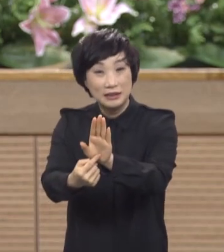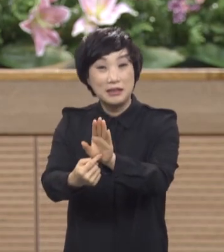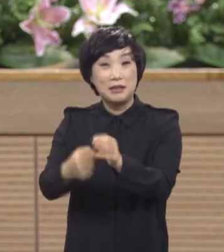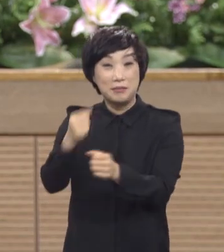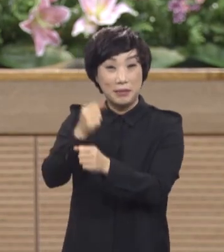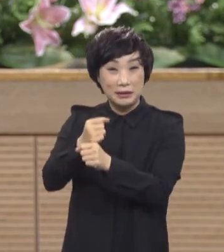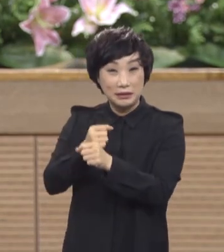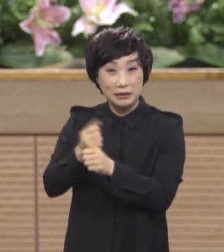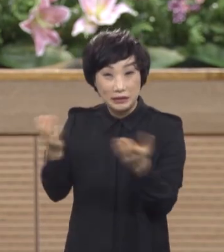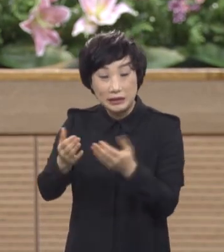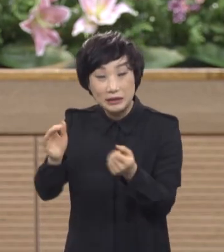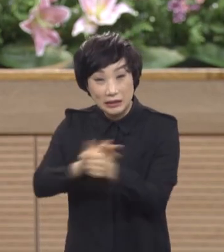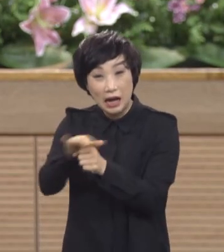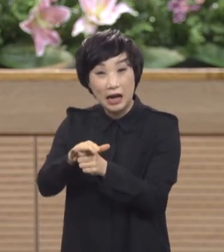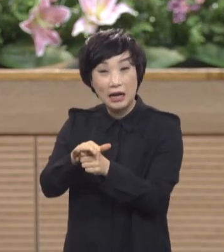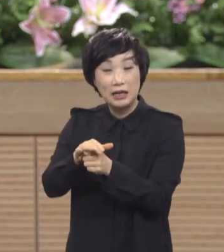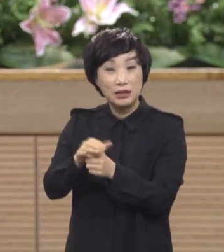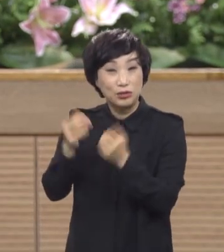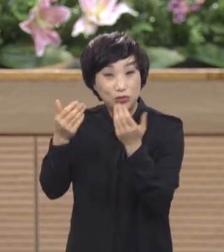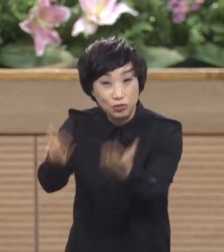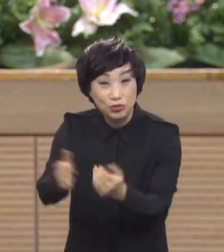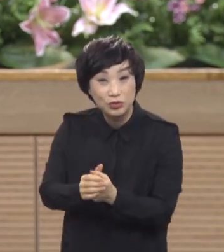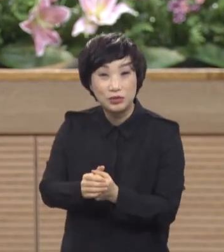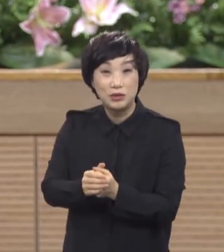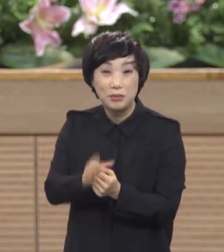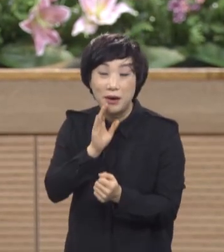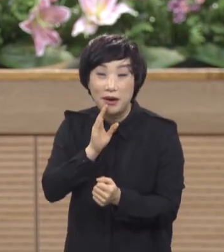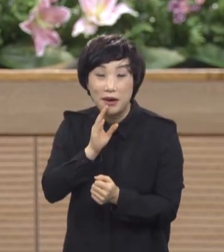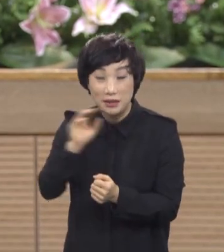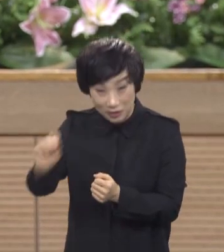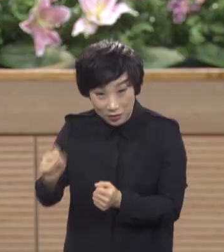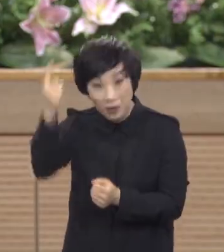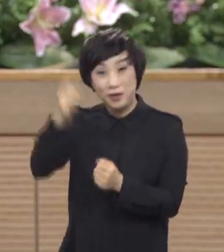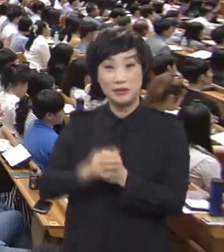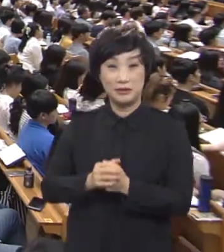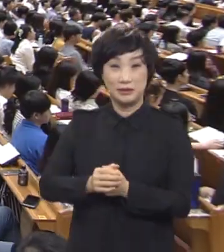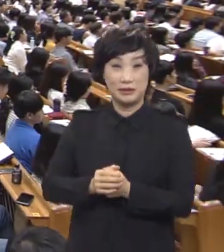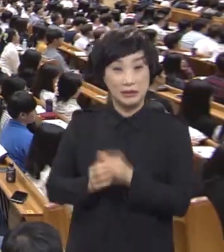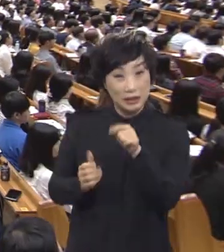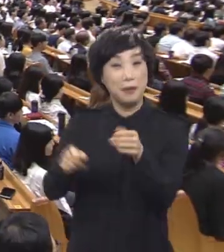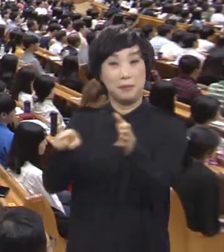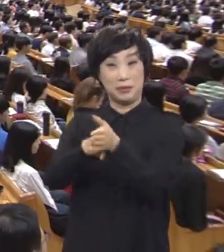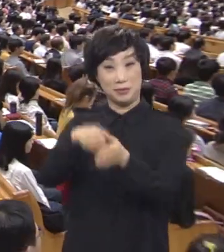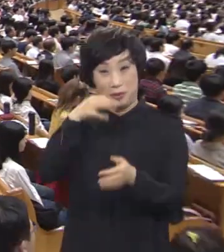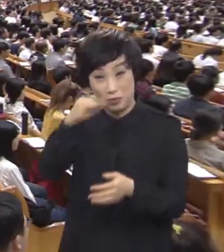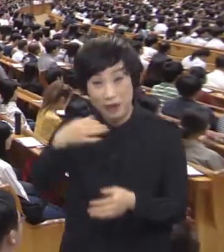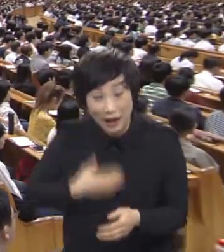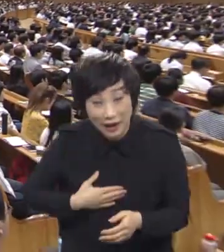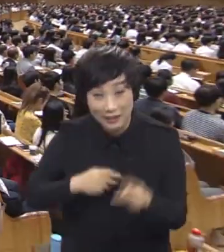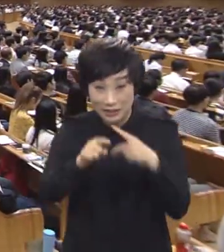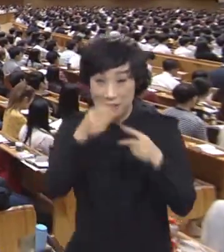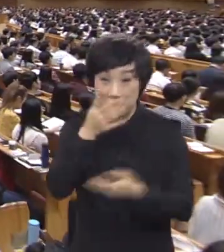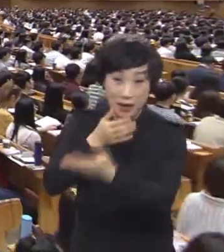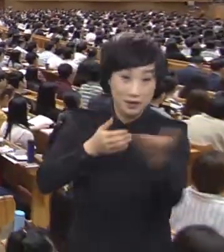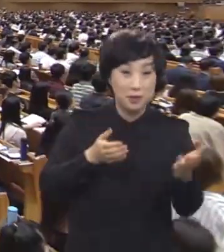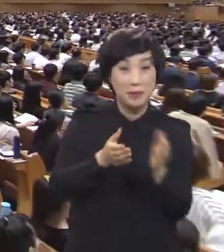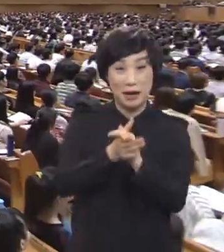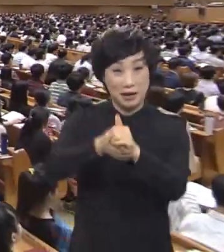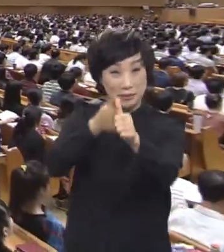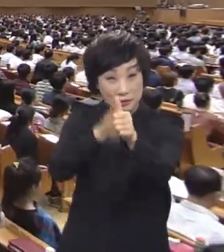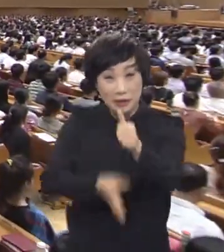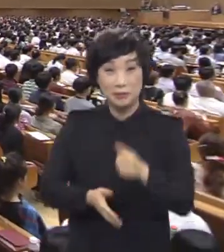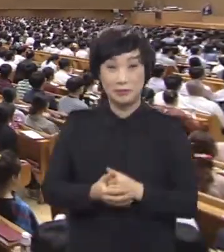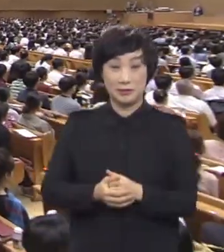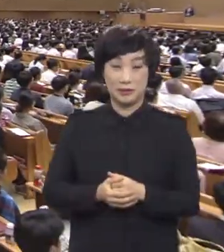하는 사랑하시게 하는 출구라 출구 알아들었으면 아멘 합시다 예